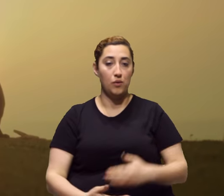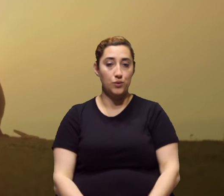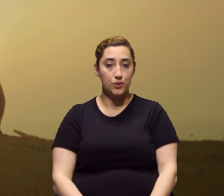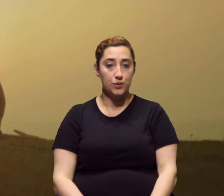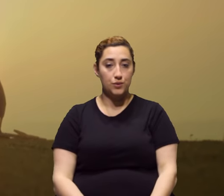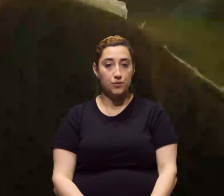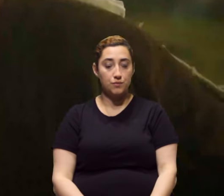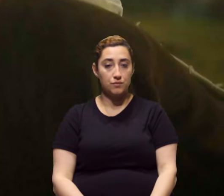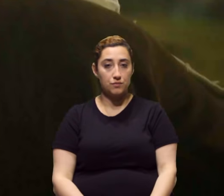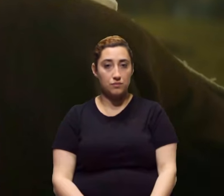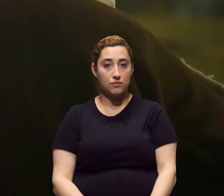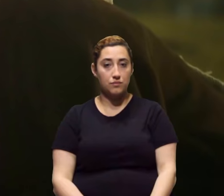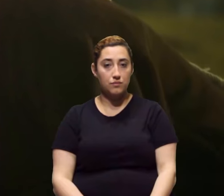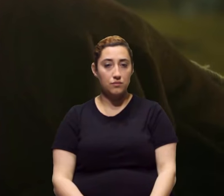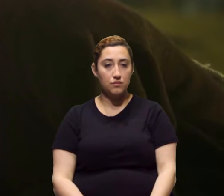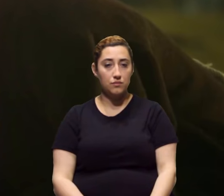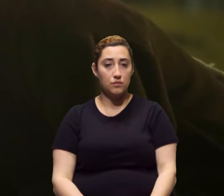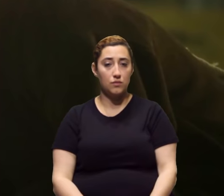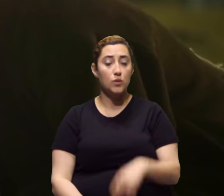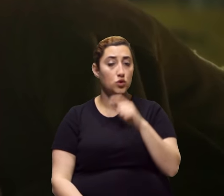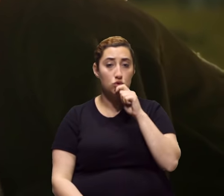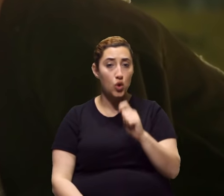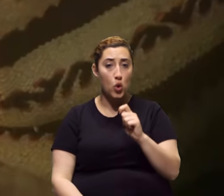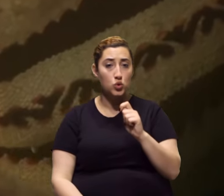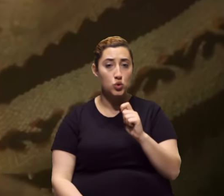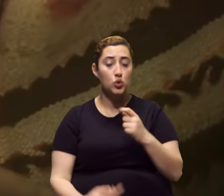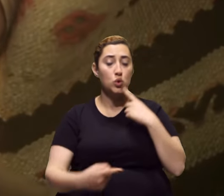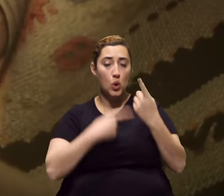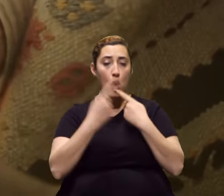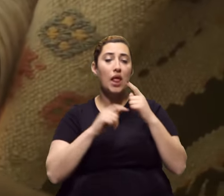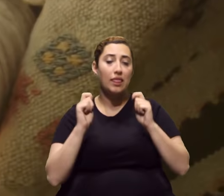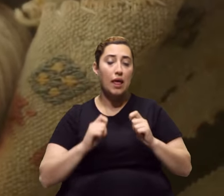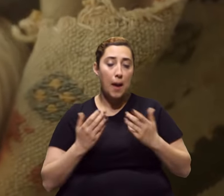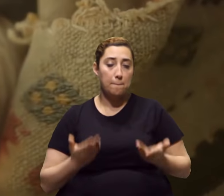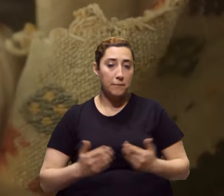bırakıp yerdekini aldı. Sözdür söylenir araya,